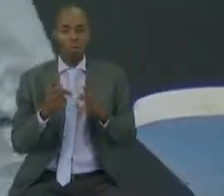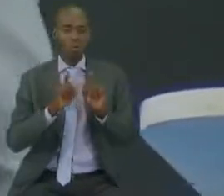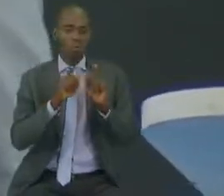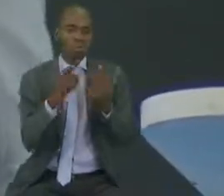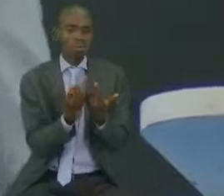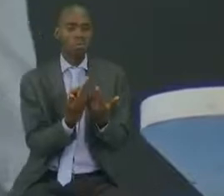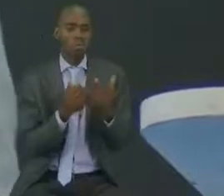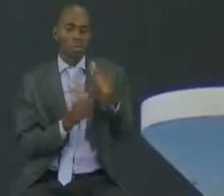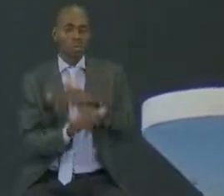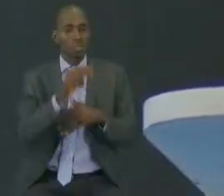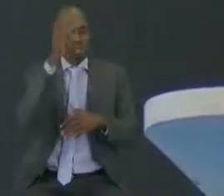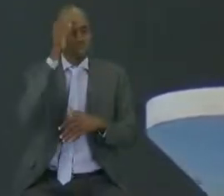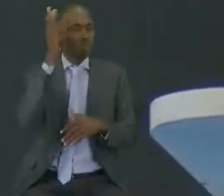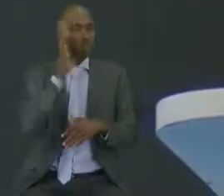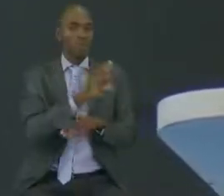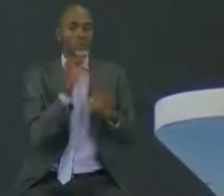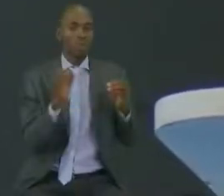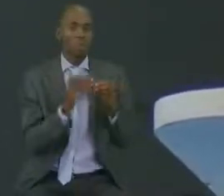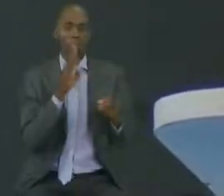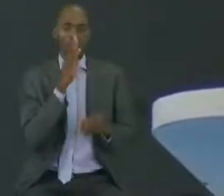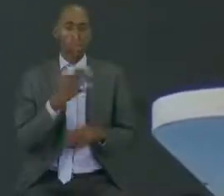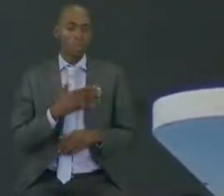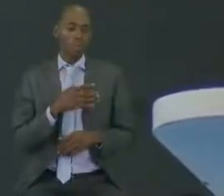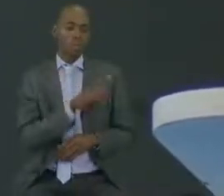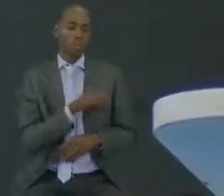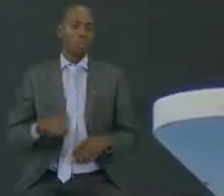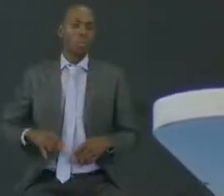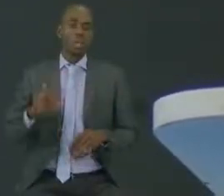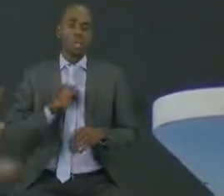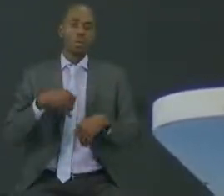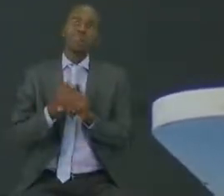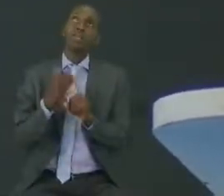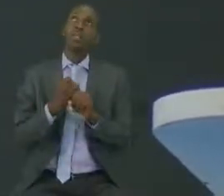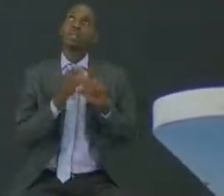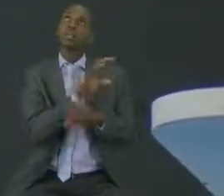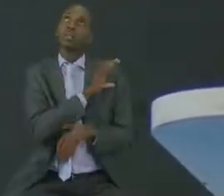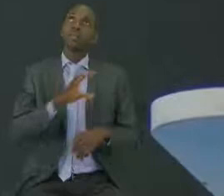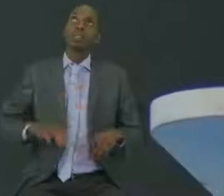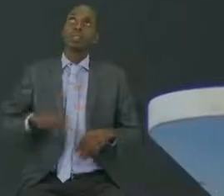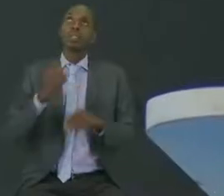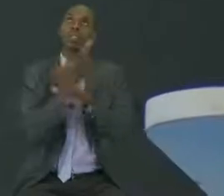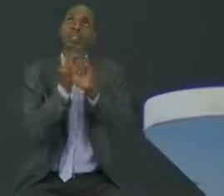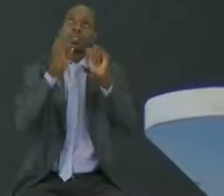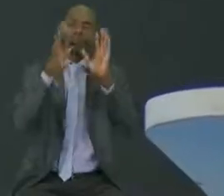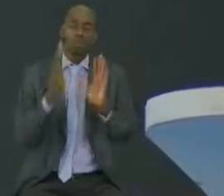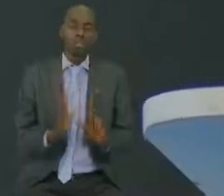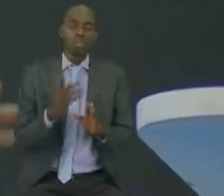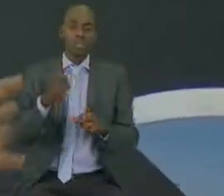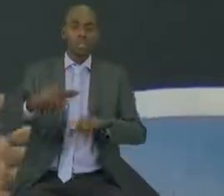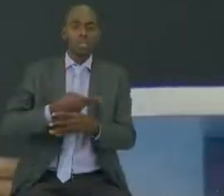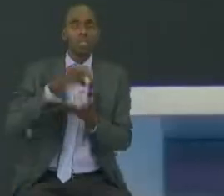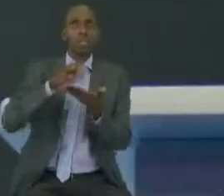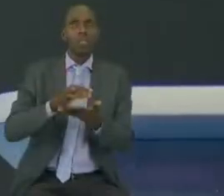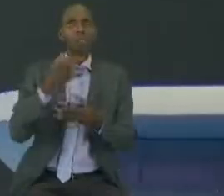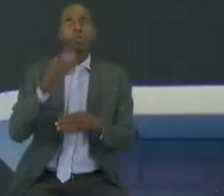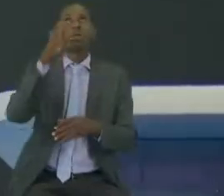le représentent ne seront plus mes seigneurs. Je fais de Christ le Rédempteur, l'agneau de Dieu